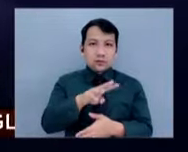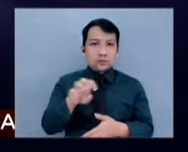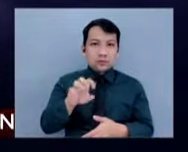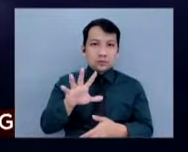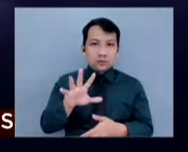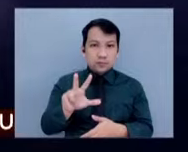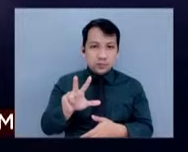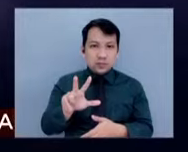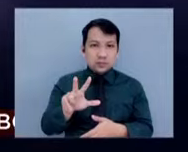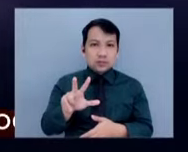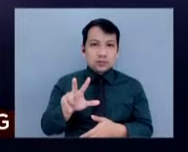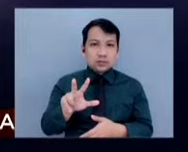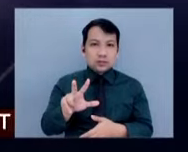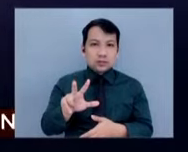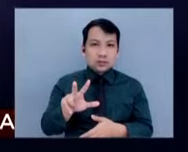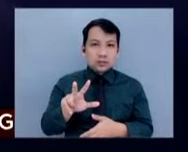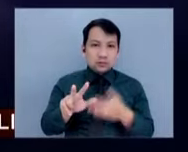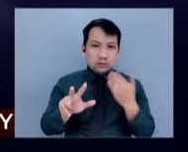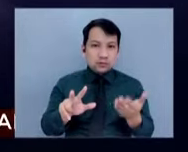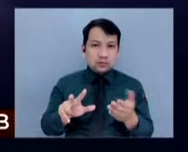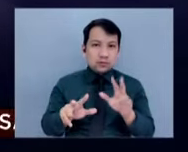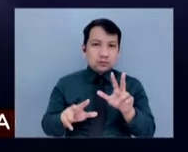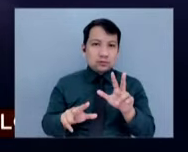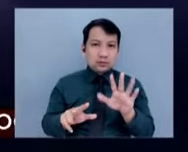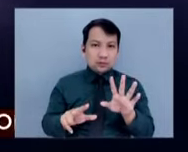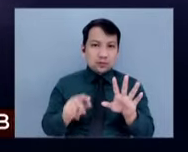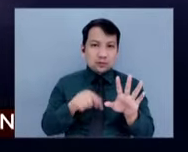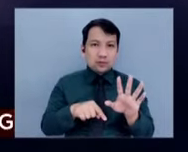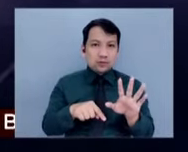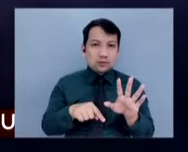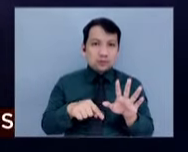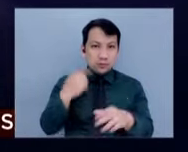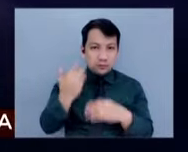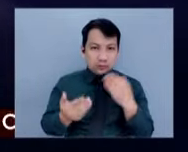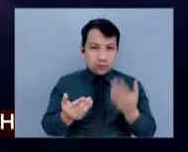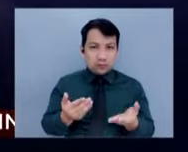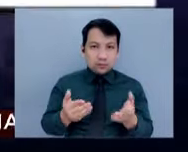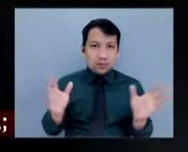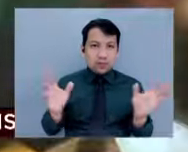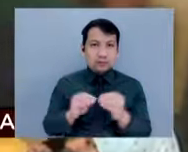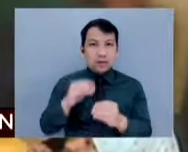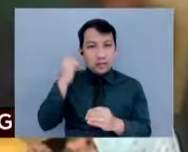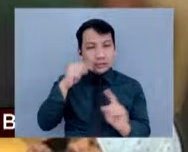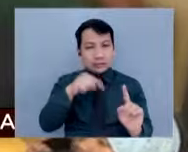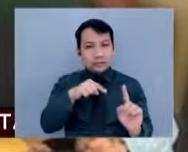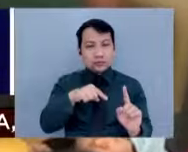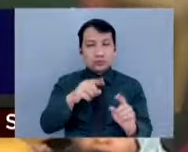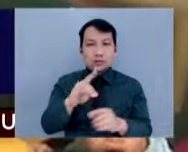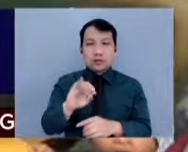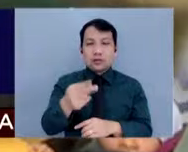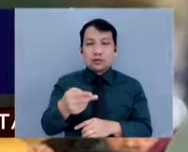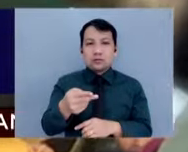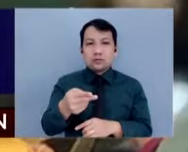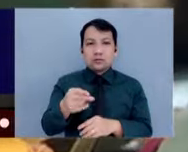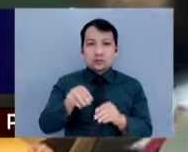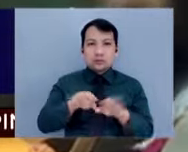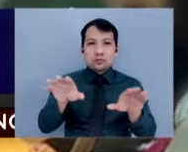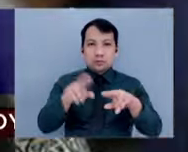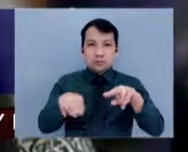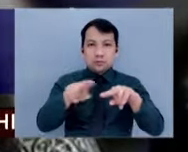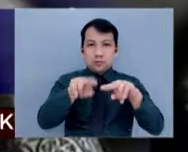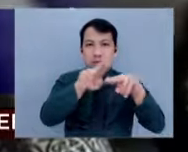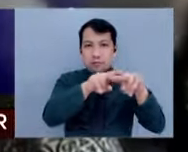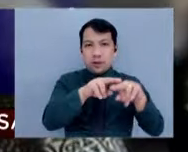na ang naitala, habang 35 na ang nasawi. Itinuturong dahilan ng Department of Health sa pagtaas ng kaso ay